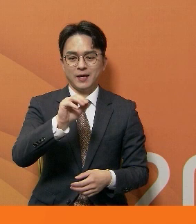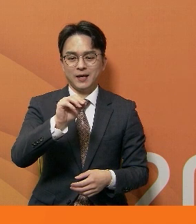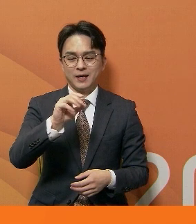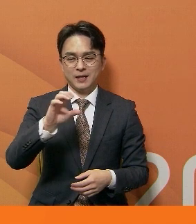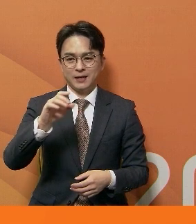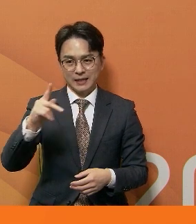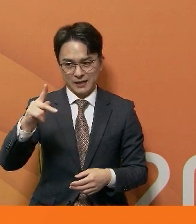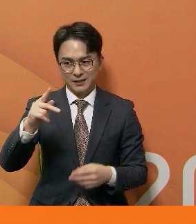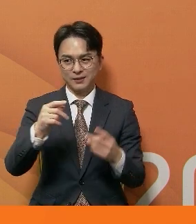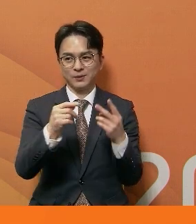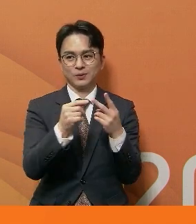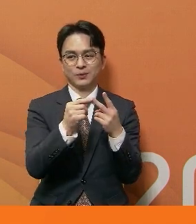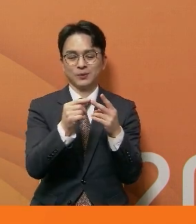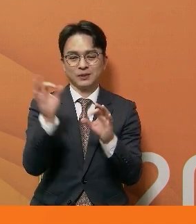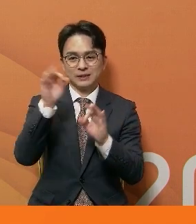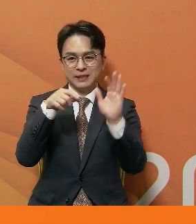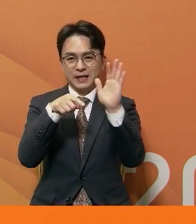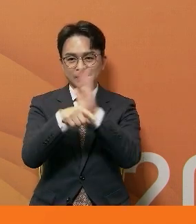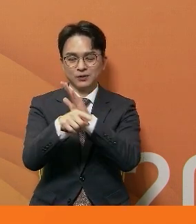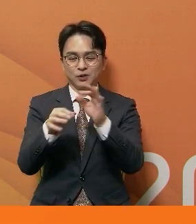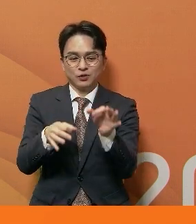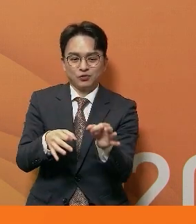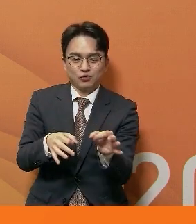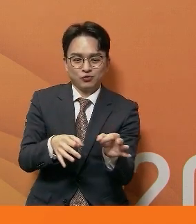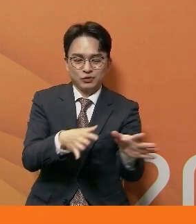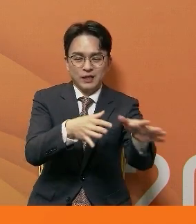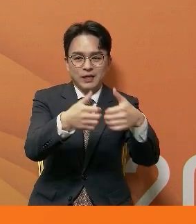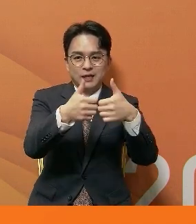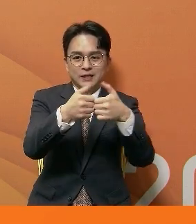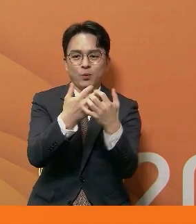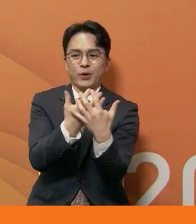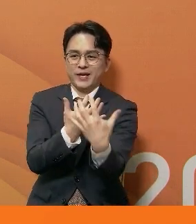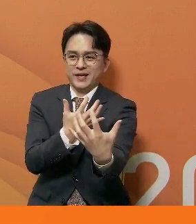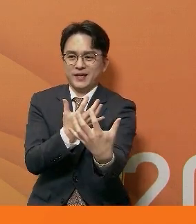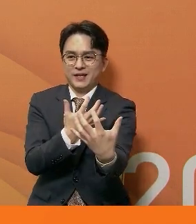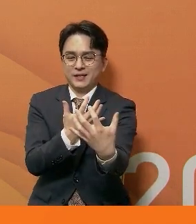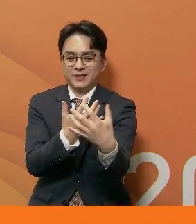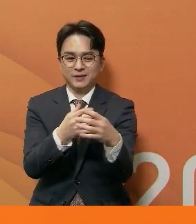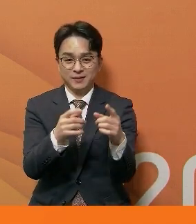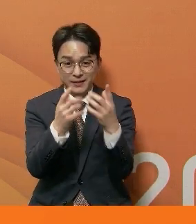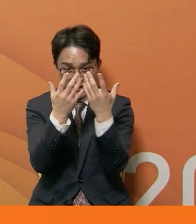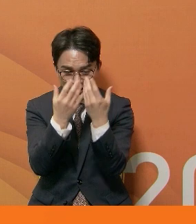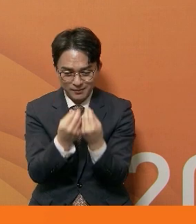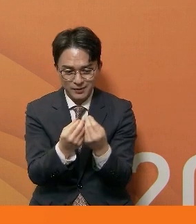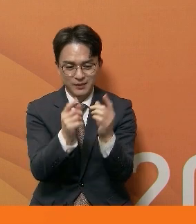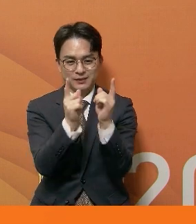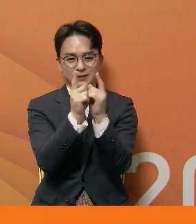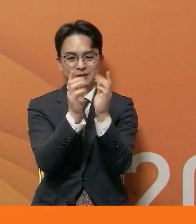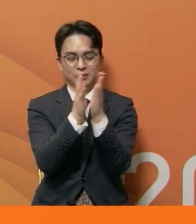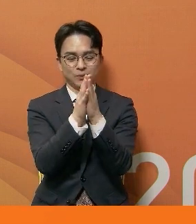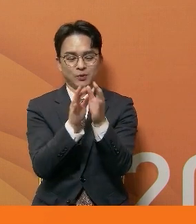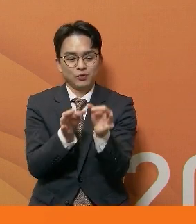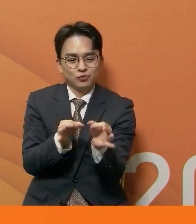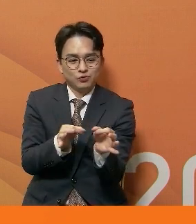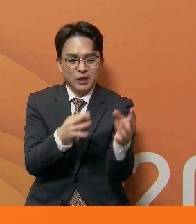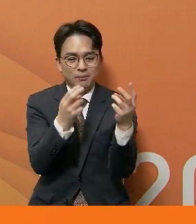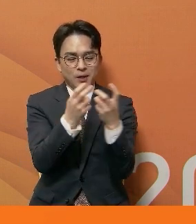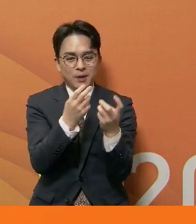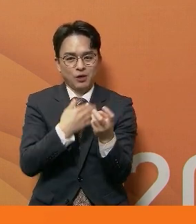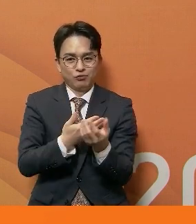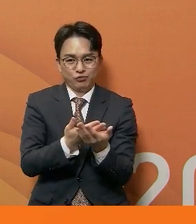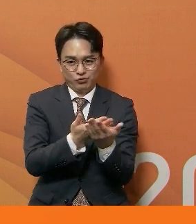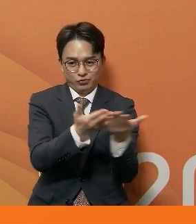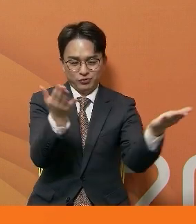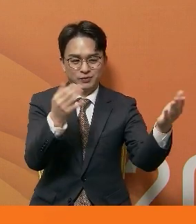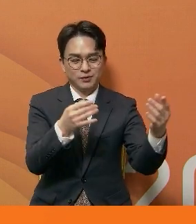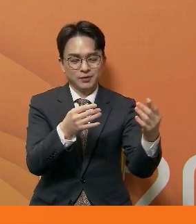찾아가는 투자유치 설명회를 통해서 직접 투자자에게 자신의 컨텐츠를 소개하고 투자 유치를 지원하는 데모데이